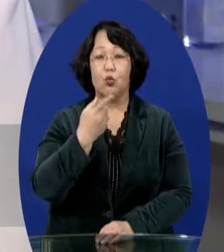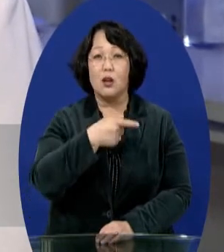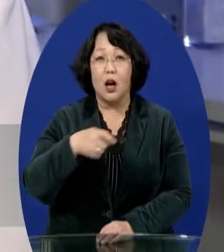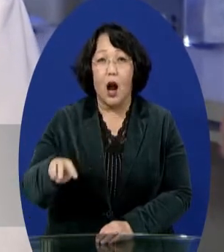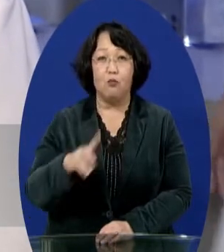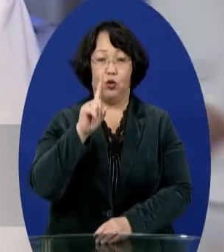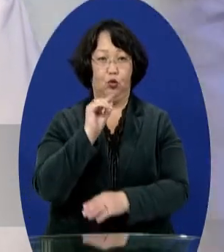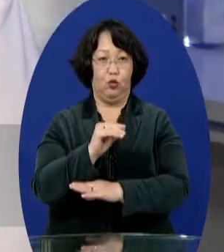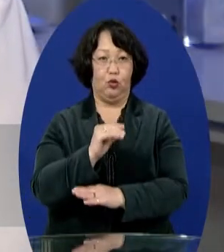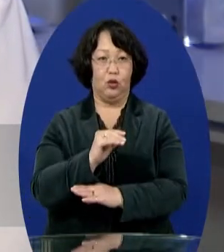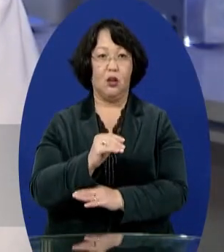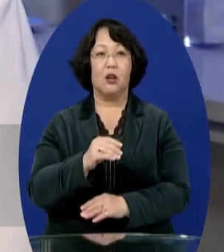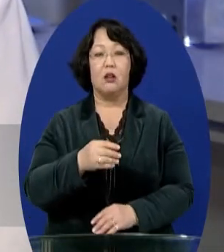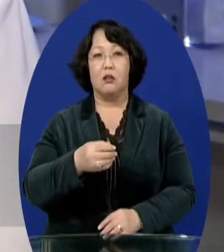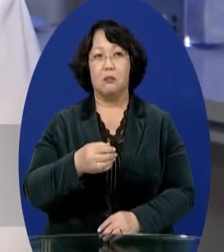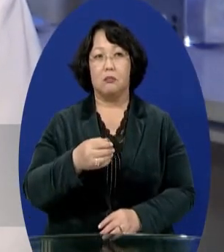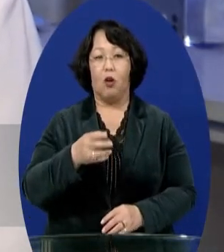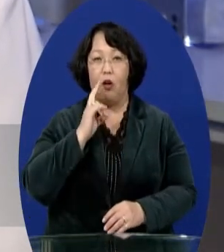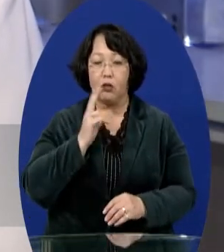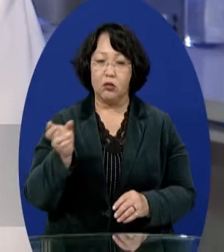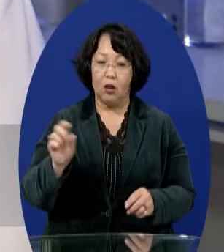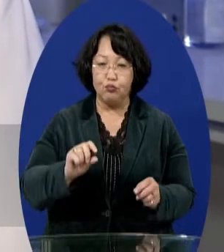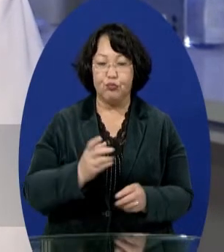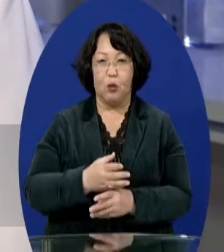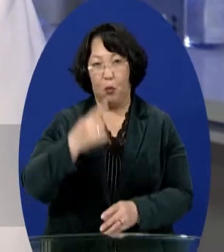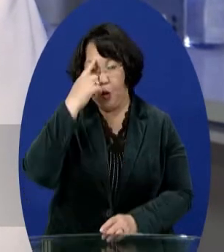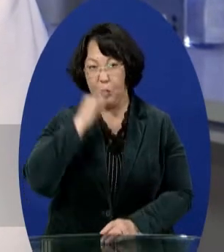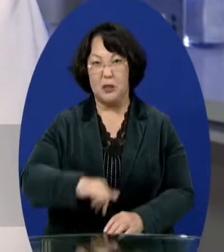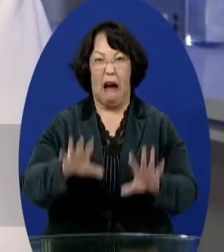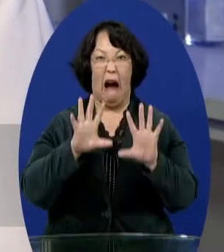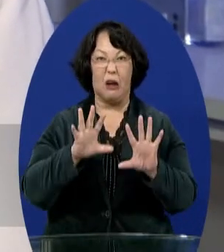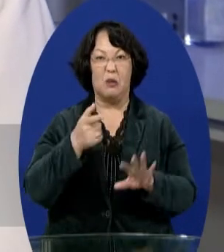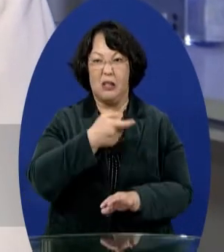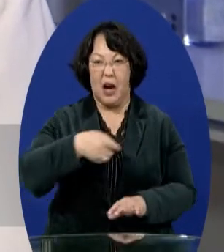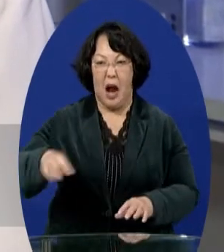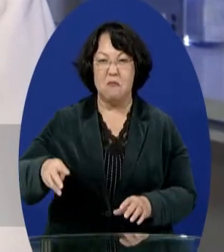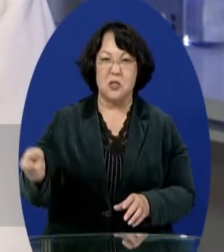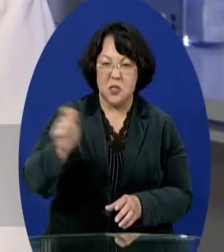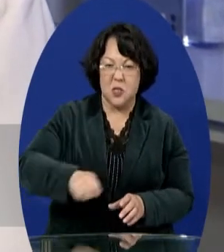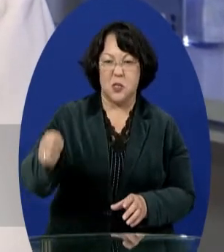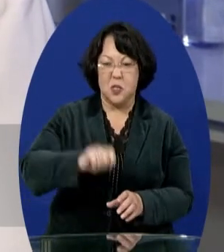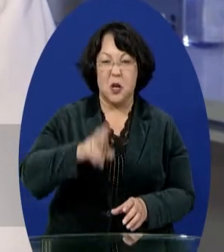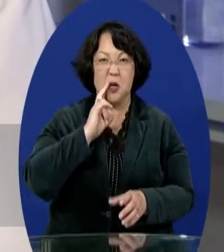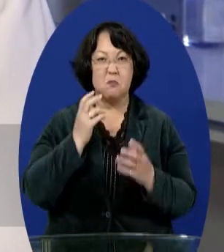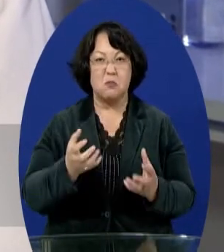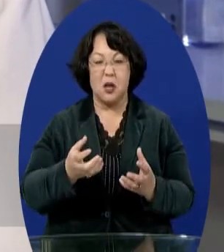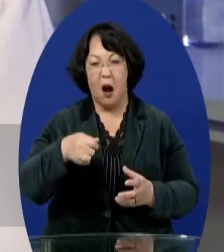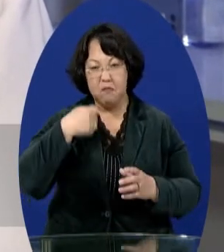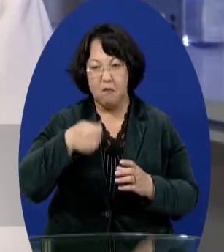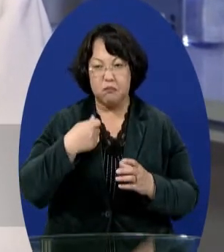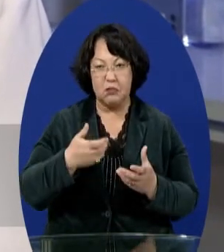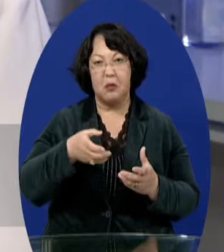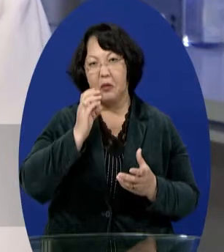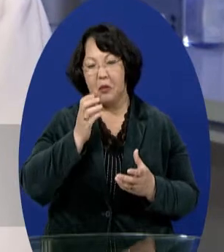хэрглэж явах хэрэгтэй байдаг. Гэтэл одоо манайх бараг 10 грам хүртэлх давс хэрэглэдэг. А ер нь одоо харуултанд өртсөж байгаа хүмүүсүүдийн эрсдэлт